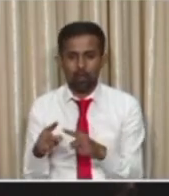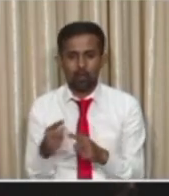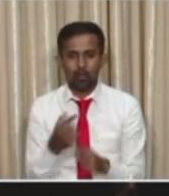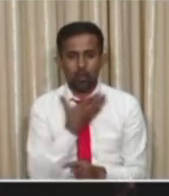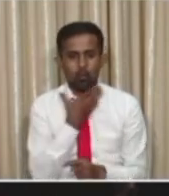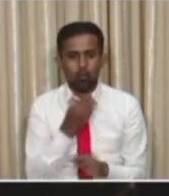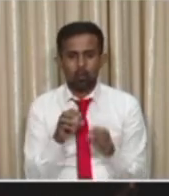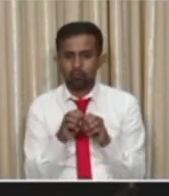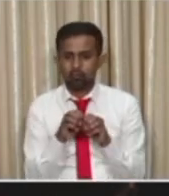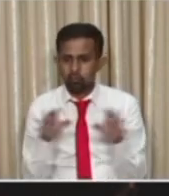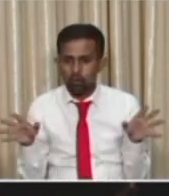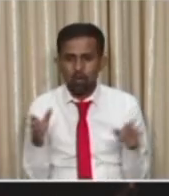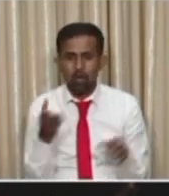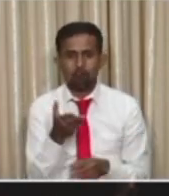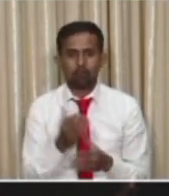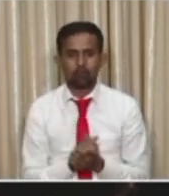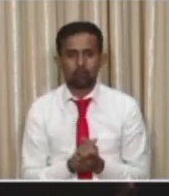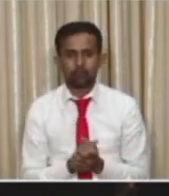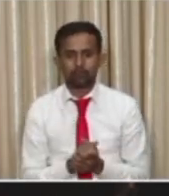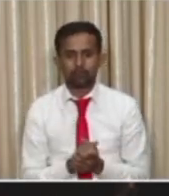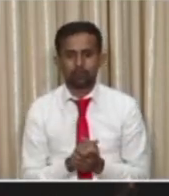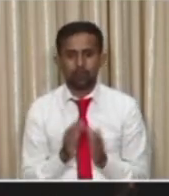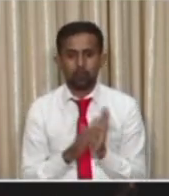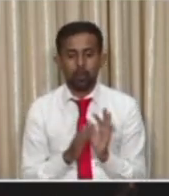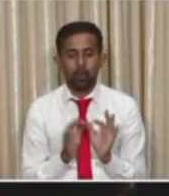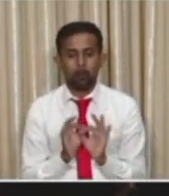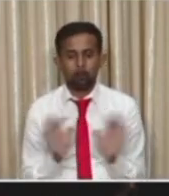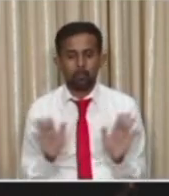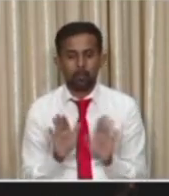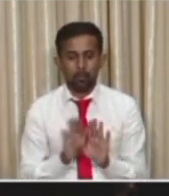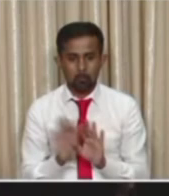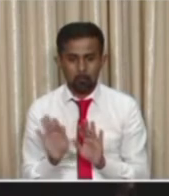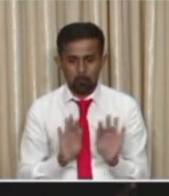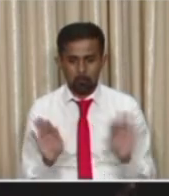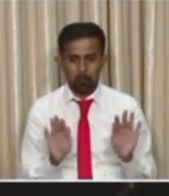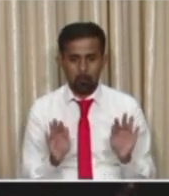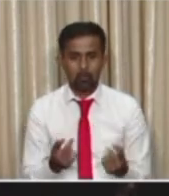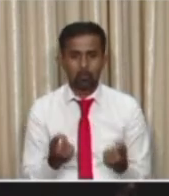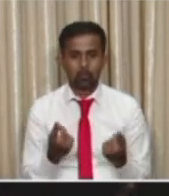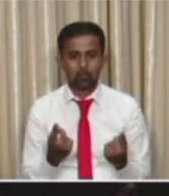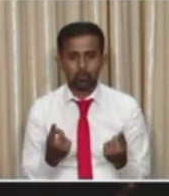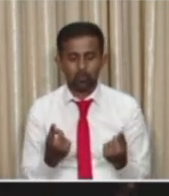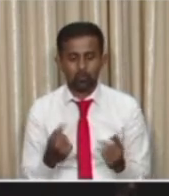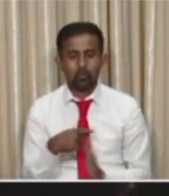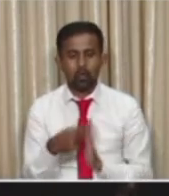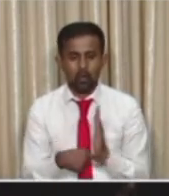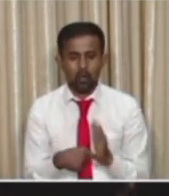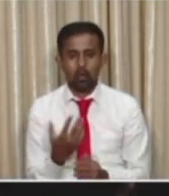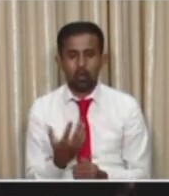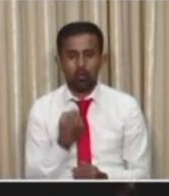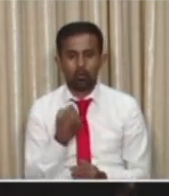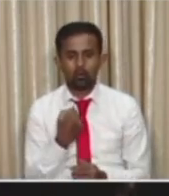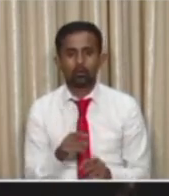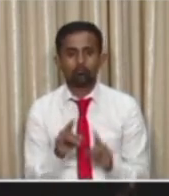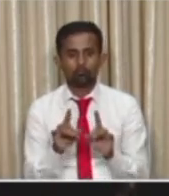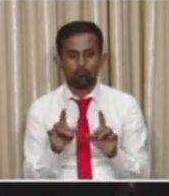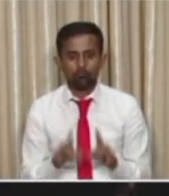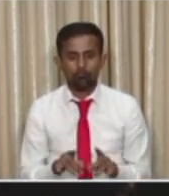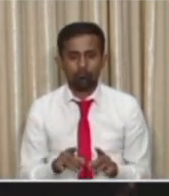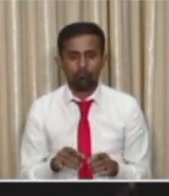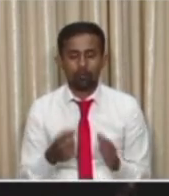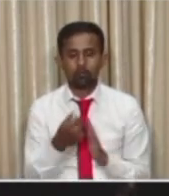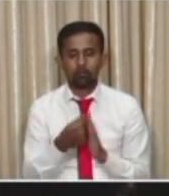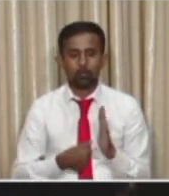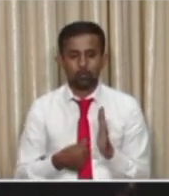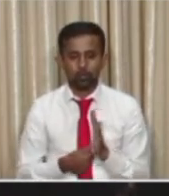இந்த ஊடகத்தை ஒரு கட்டுக்கோப்புக்குள் கொண்டு வர வேண்டியதான மிகப்பெரிய தேவை இந்த நாட்டில் இருக்கின்றது. அந்த அடிப்படையில் தான் இந்த சட்டமூலத்தை கொண்டு வருவதற்காக ஜனாதிபதி சில